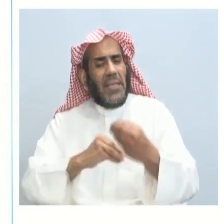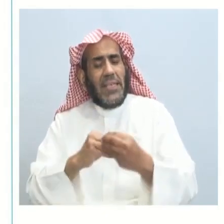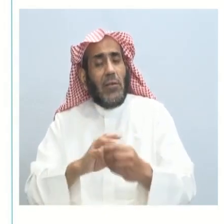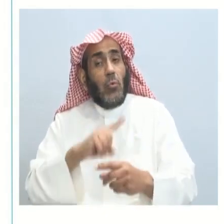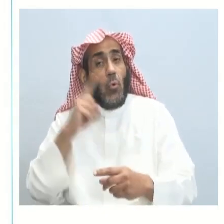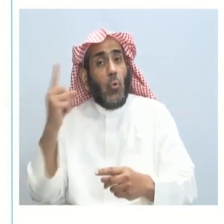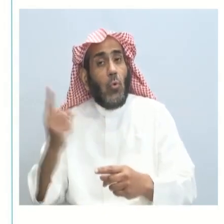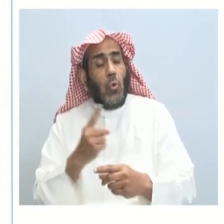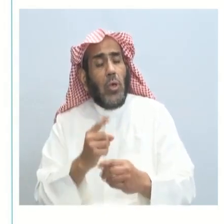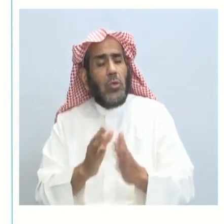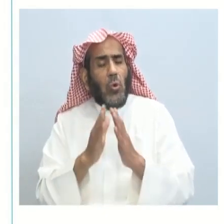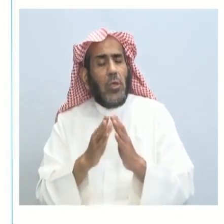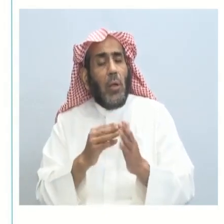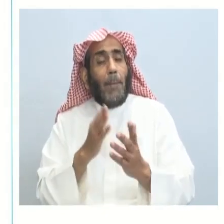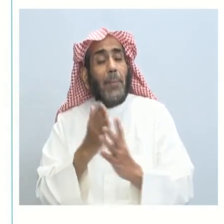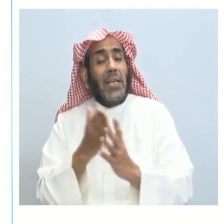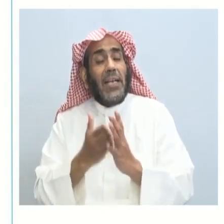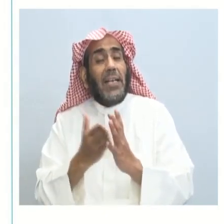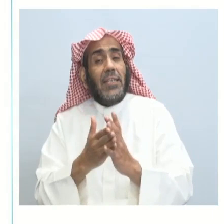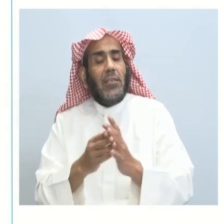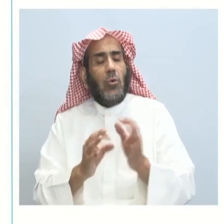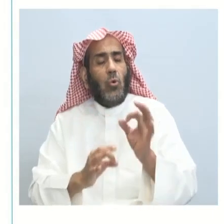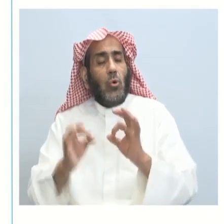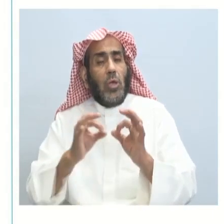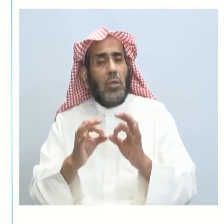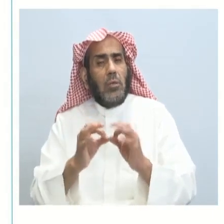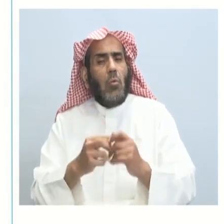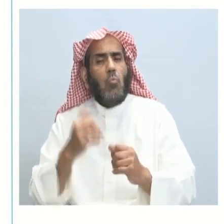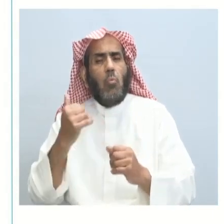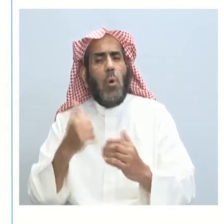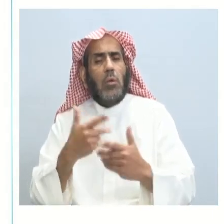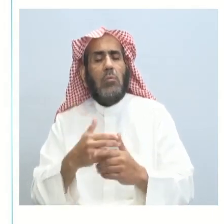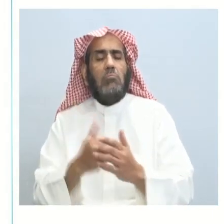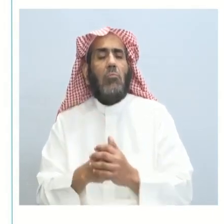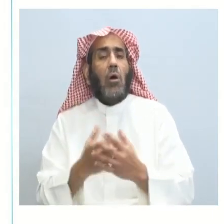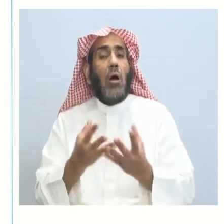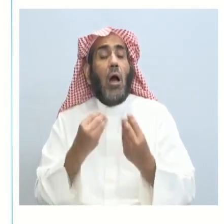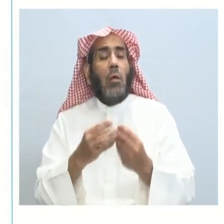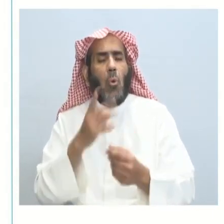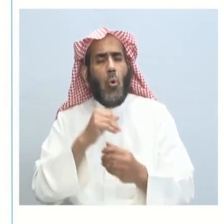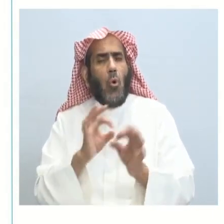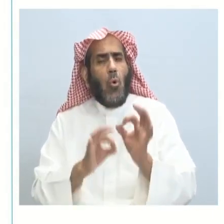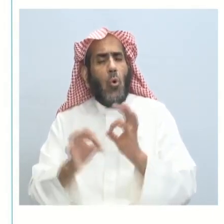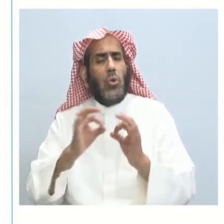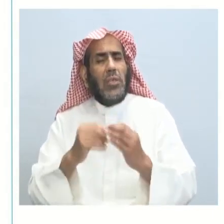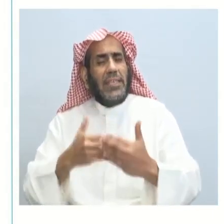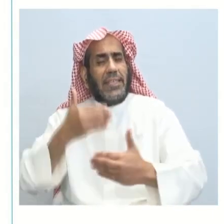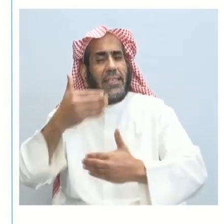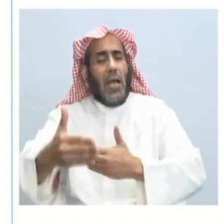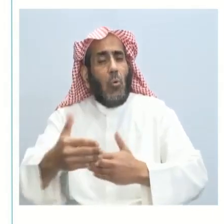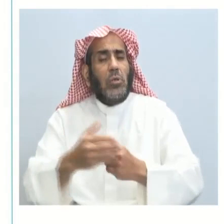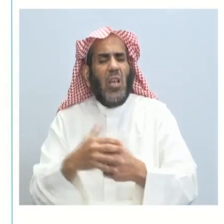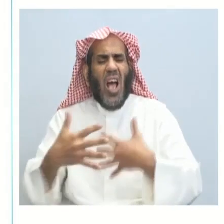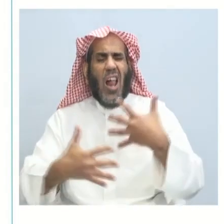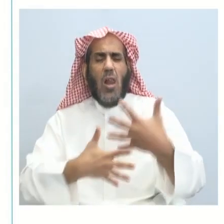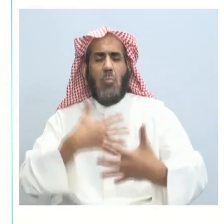كل ذلك سيحدد من خلال كما ذكرنا خطط الطوارئ لابد ان يكون لديك خطط لكي تتجاوز